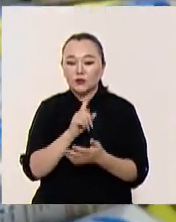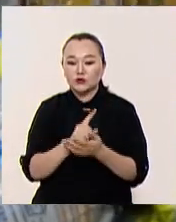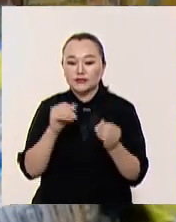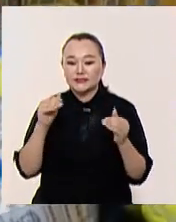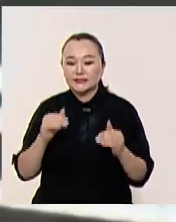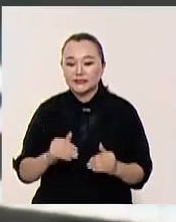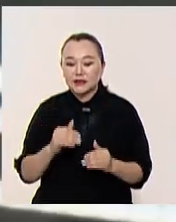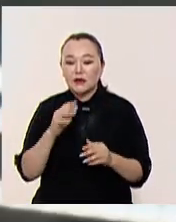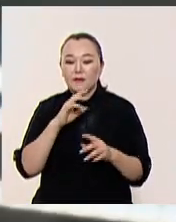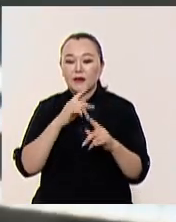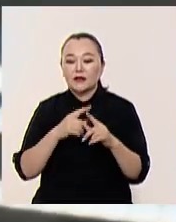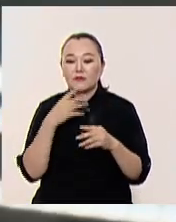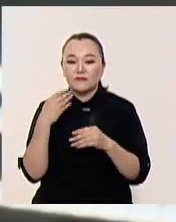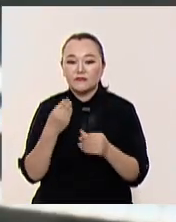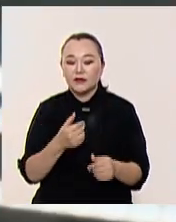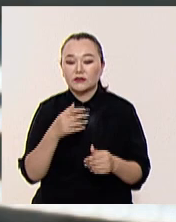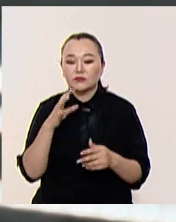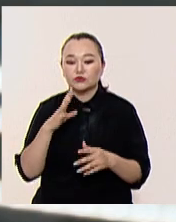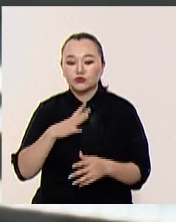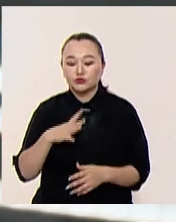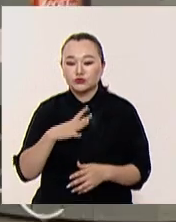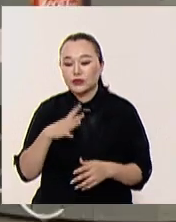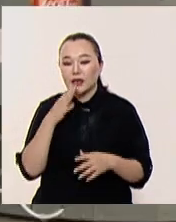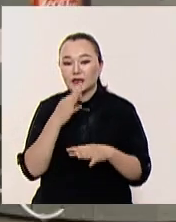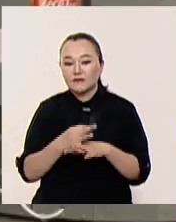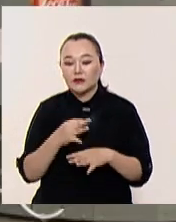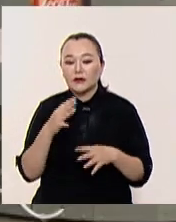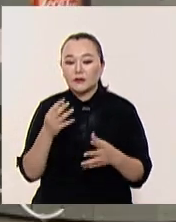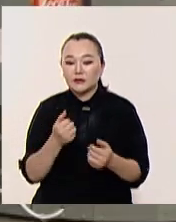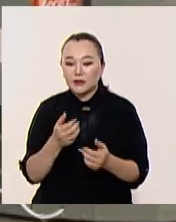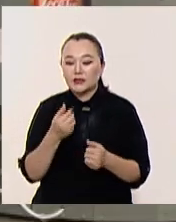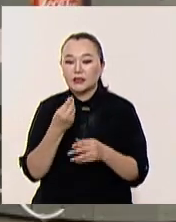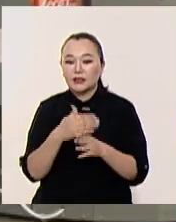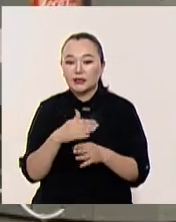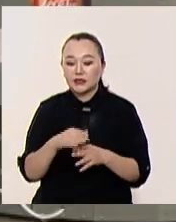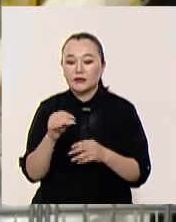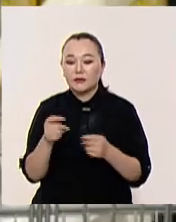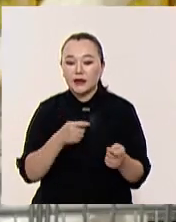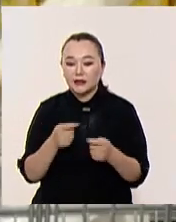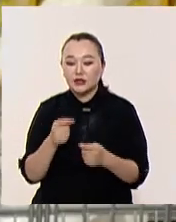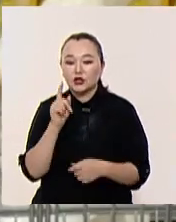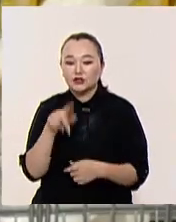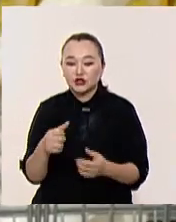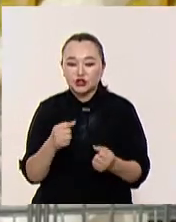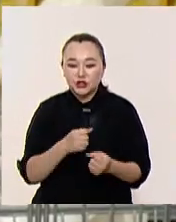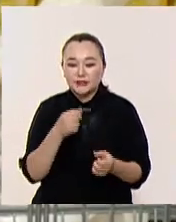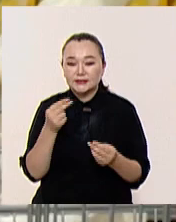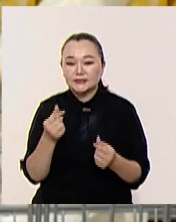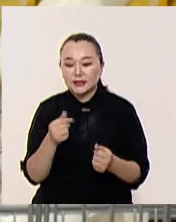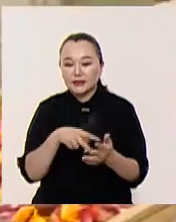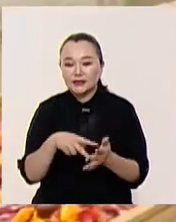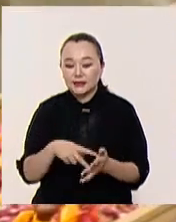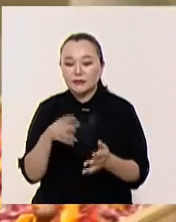снизиться. Положительный эффект в правительстве ждут от мер, принимаемых в денежно-кредитной политике. Сдержать рост цен в